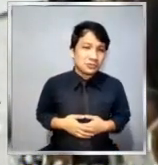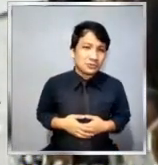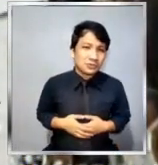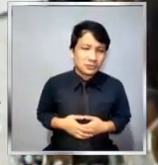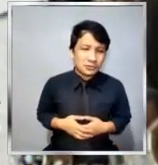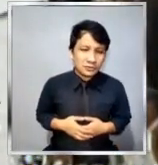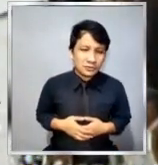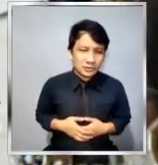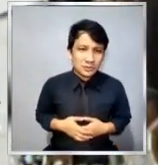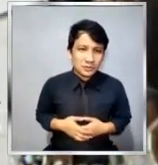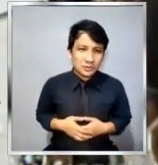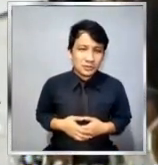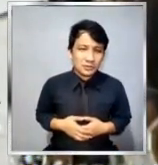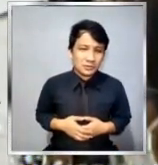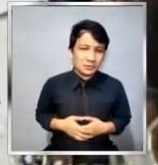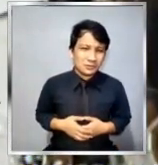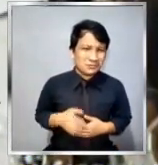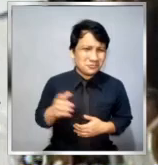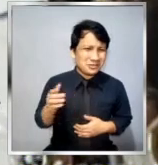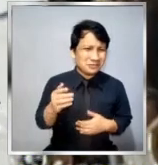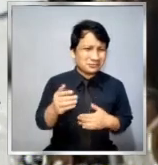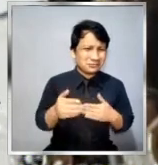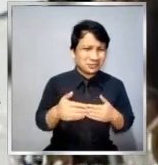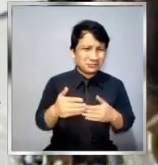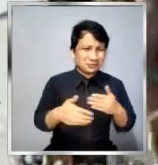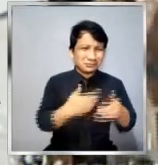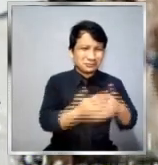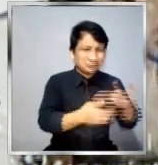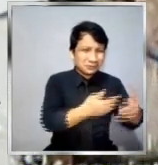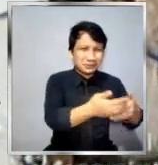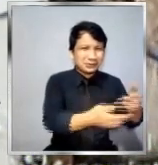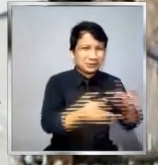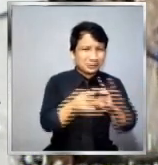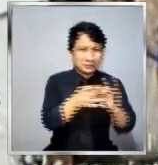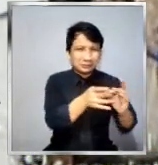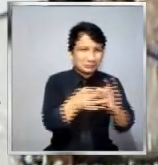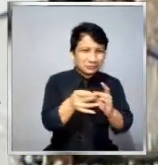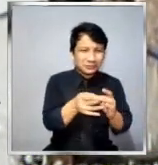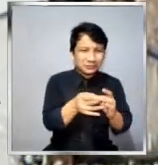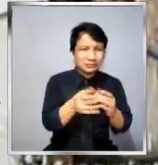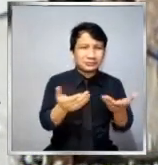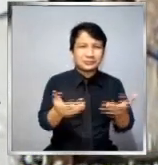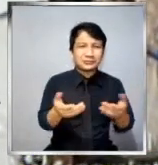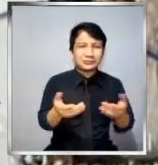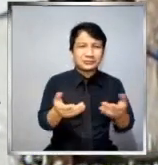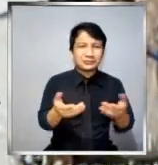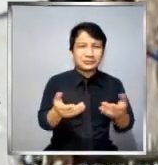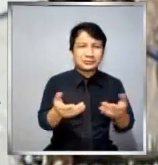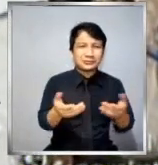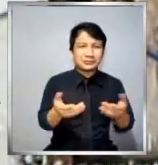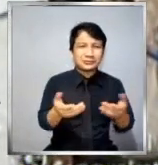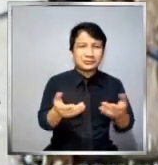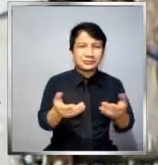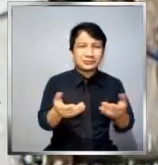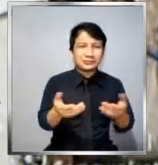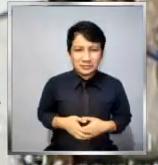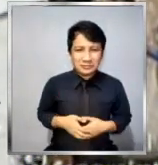lakaran eh, lakaran. Pag ano maamoy ko, wala na.